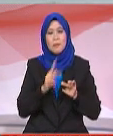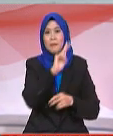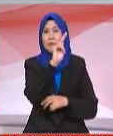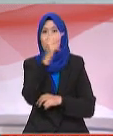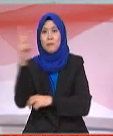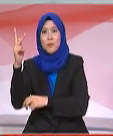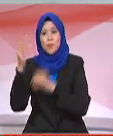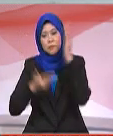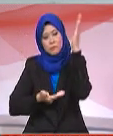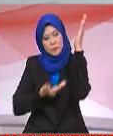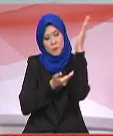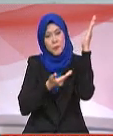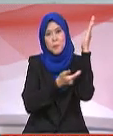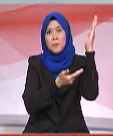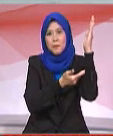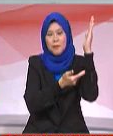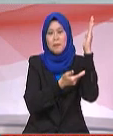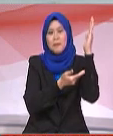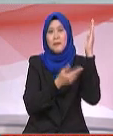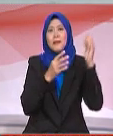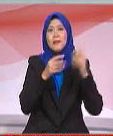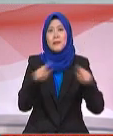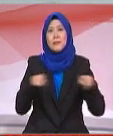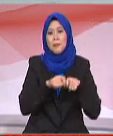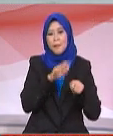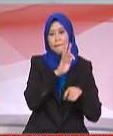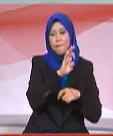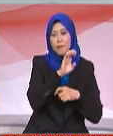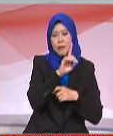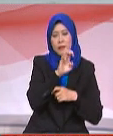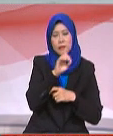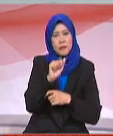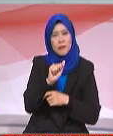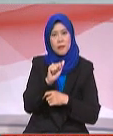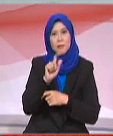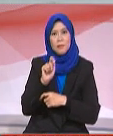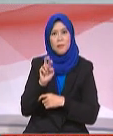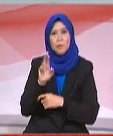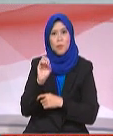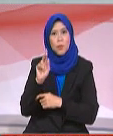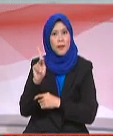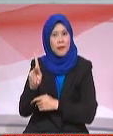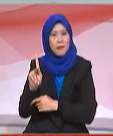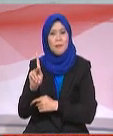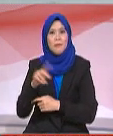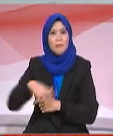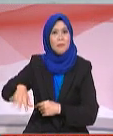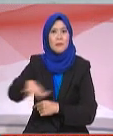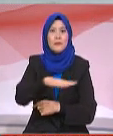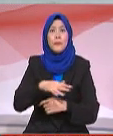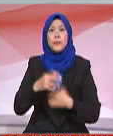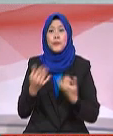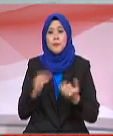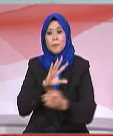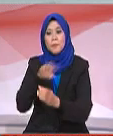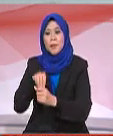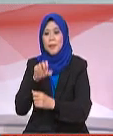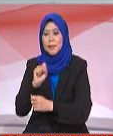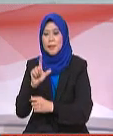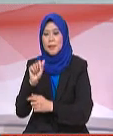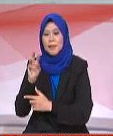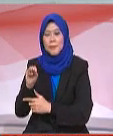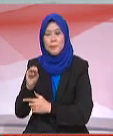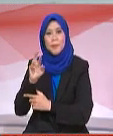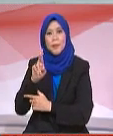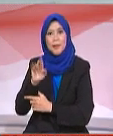kelapa sawit, terutamanya di Felda Terolak dan juga Felda Bersaut. Tetapi kalau melibatkan di Slim River dan juga